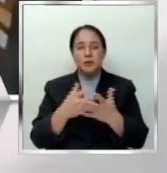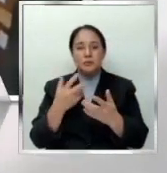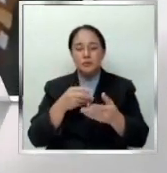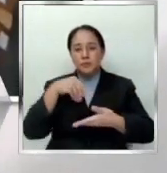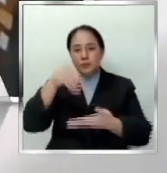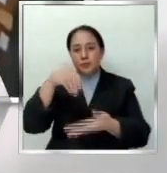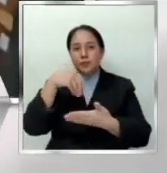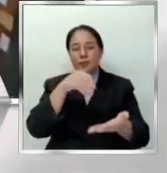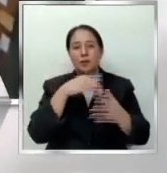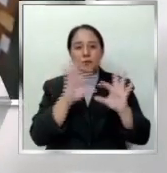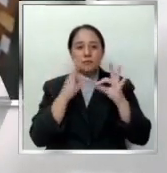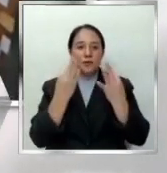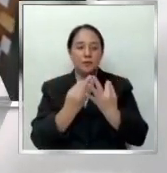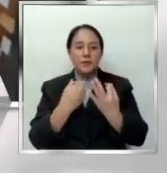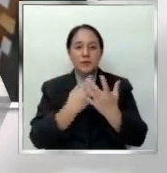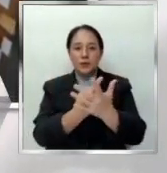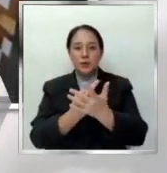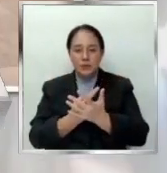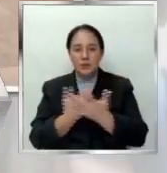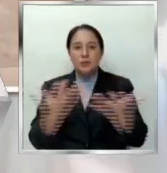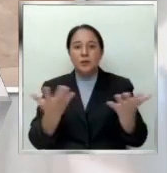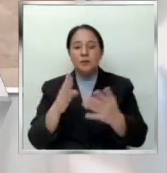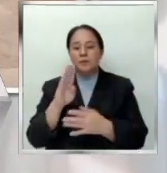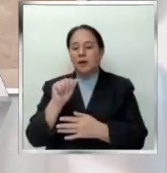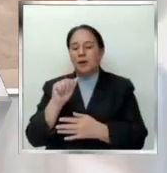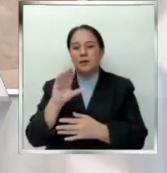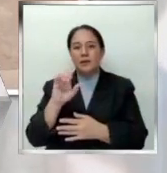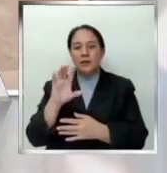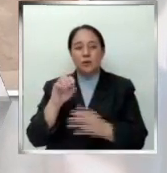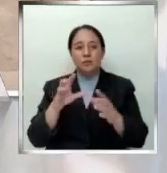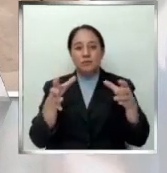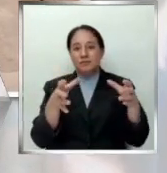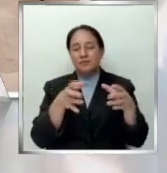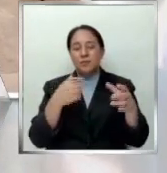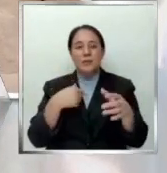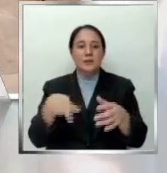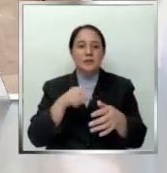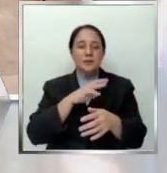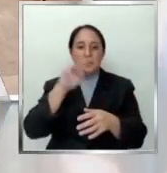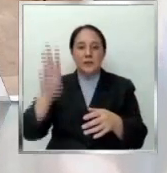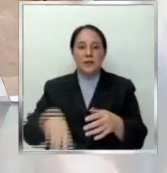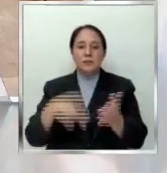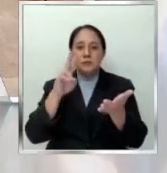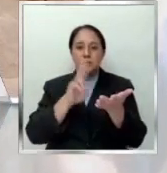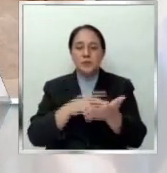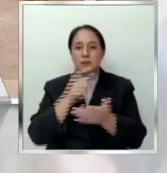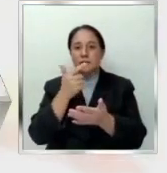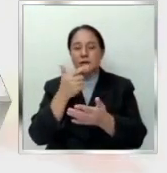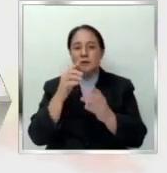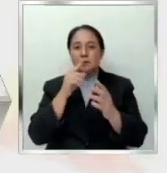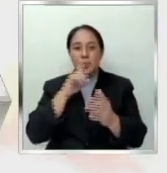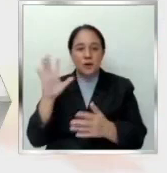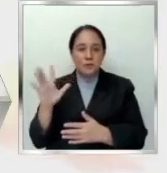mga pamilyang naka-quarantine sa Baseco Compound sa Maynila. Nilagdaan din ni Robredo ang Green Covenant kung saan nakalatag ang